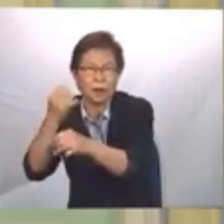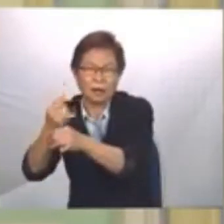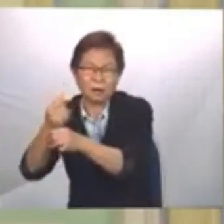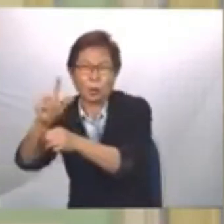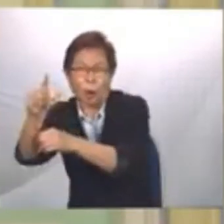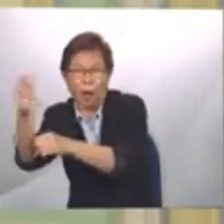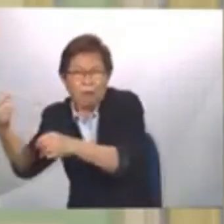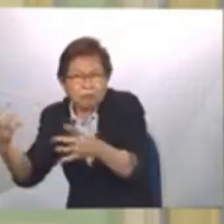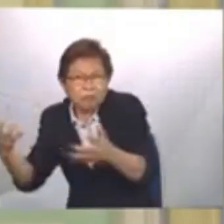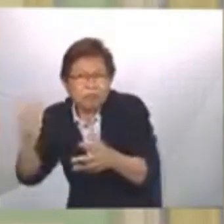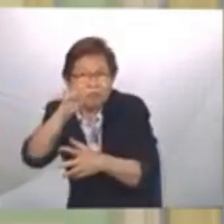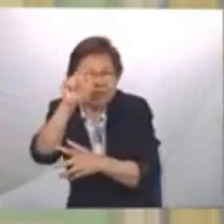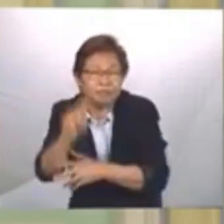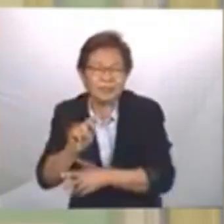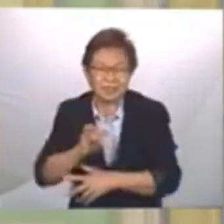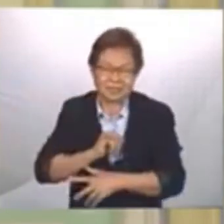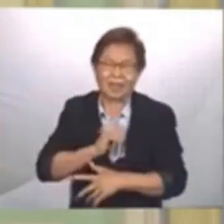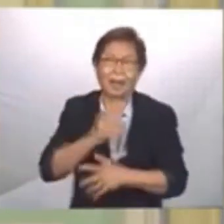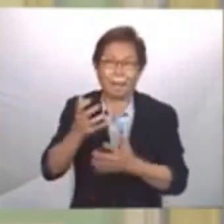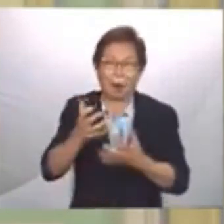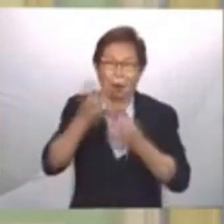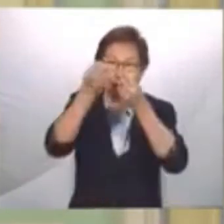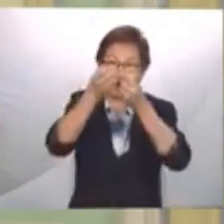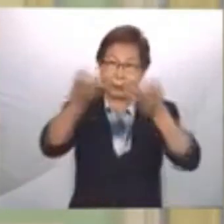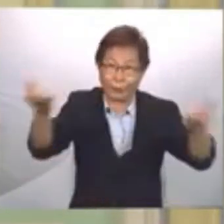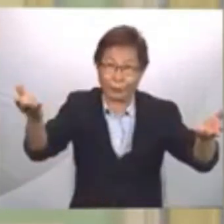lain. Jadi saya ingin maklumkan bahawa